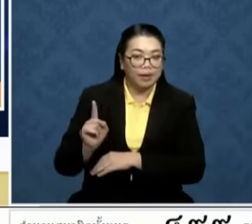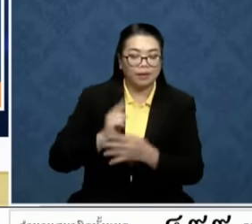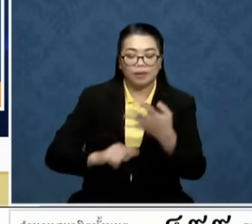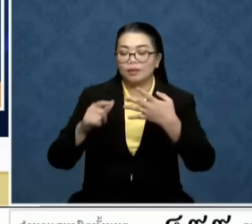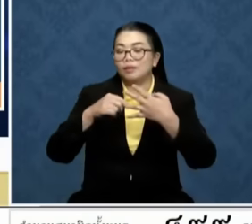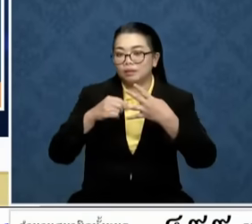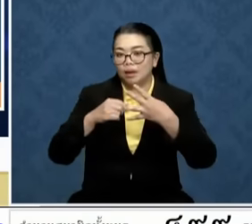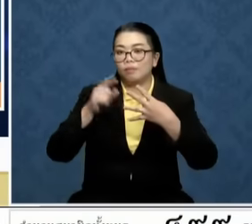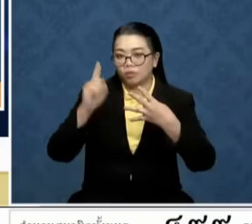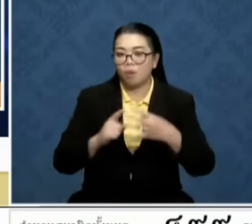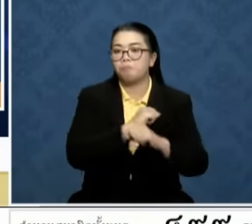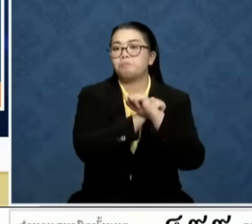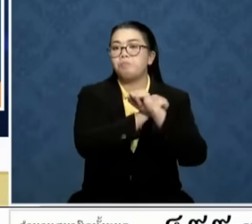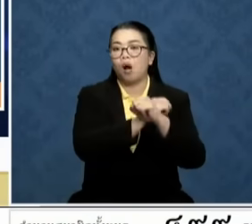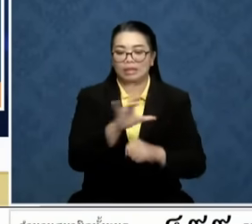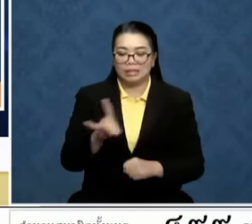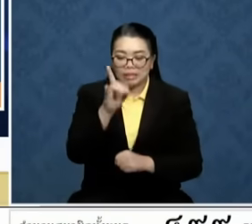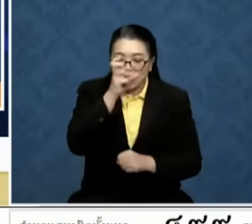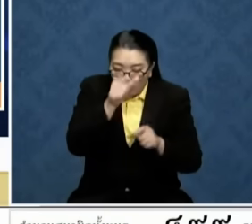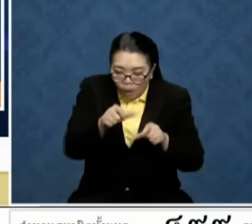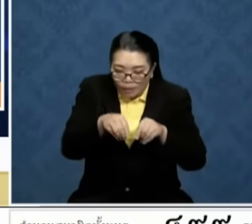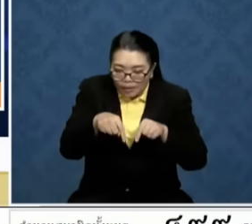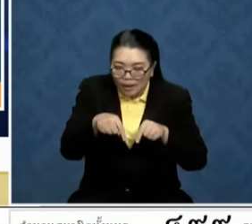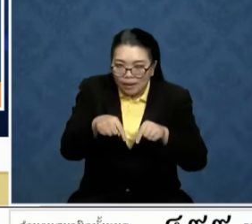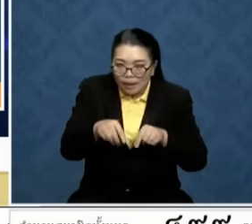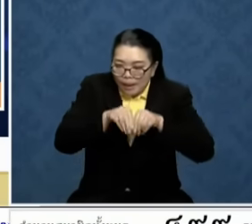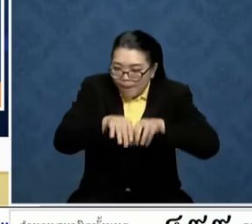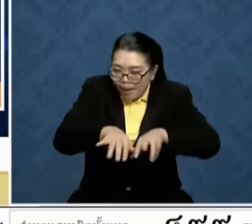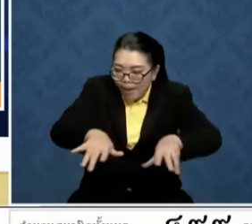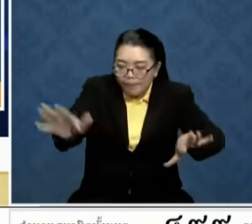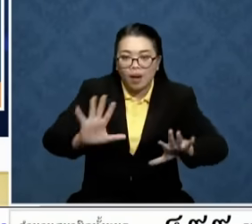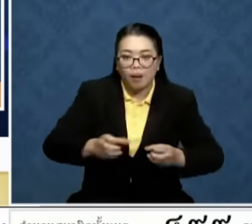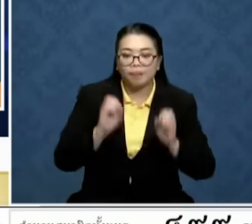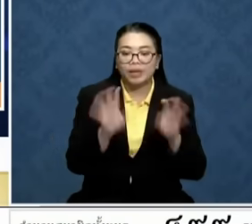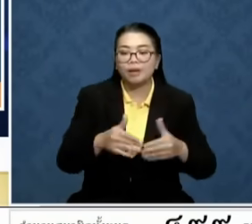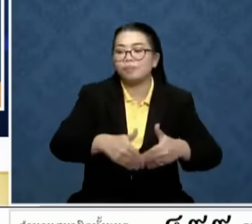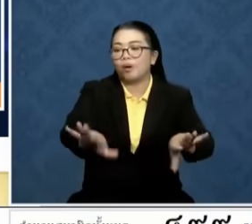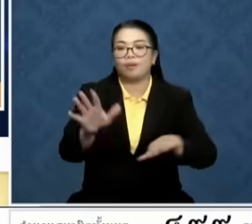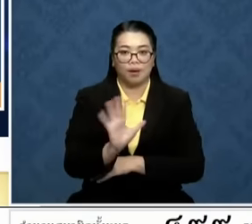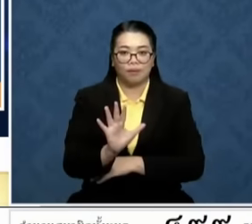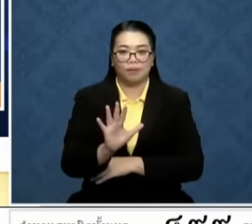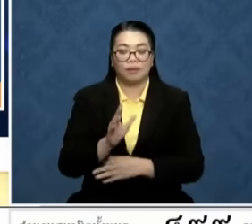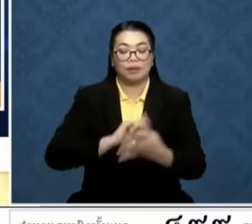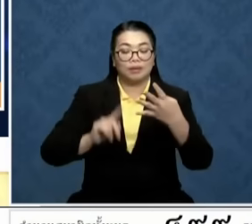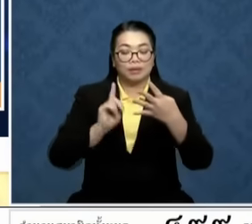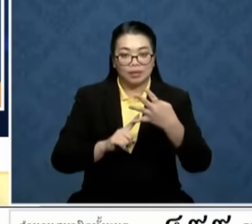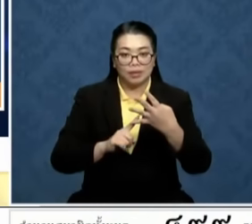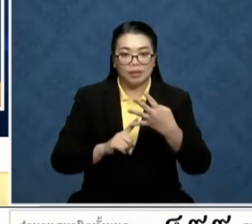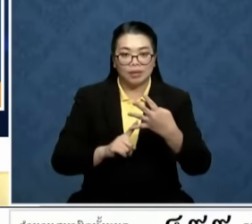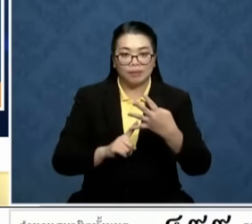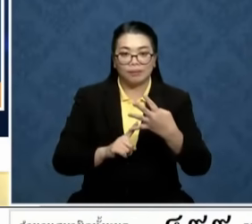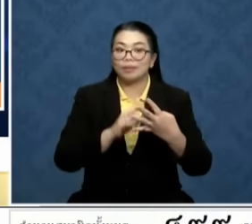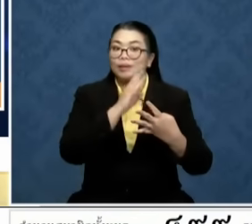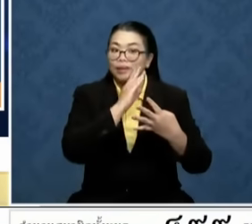ควรต้องมีมาตรการป้องกันไม่ให้สัตว์ทดลองเนี่ยหลุดรอดไปในธรรมชาติด้วยก็แน่นอนข้อ4ใน